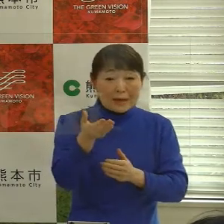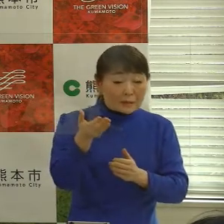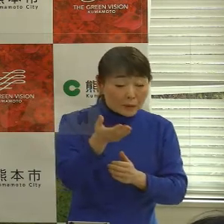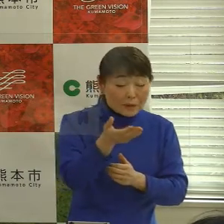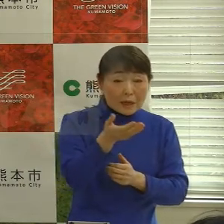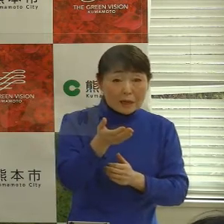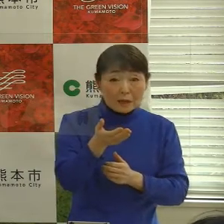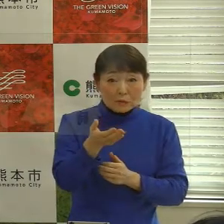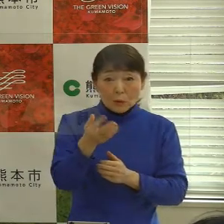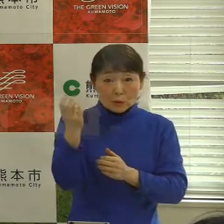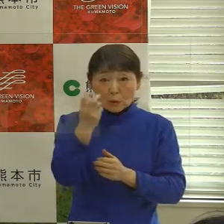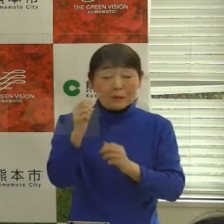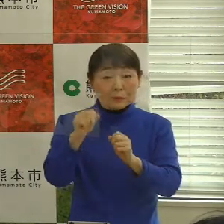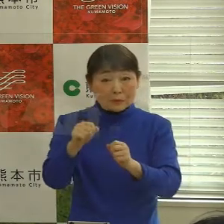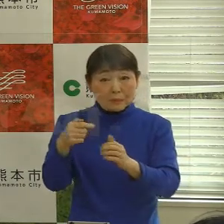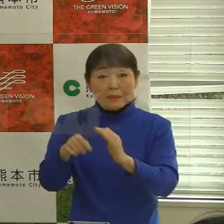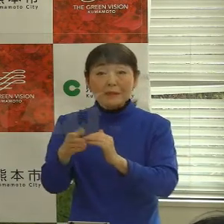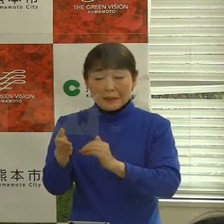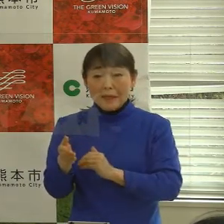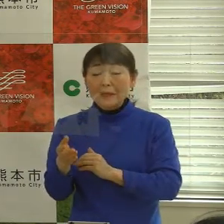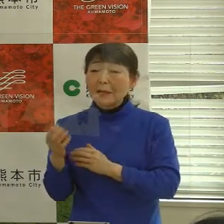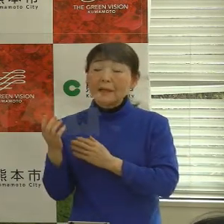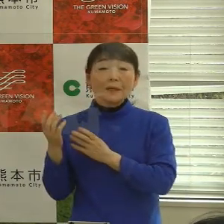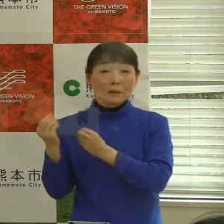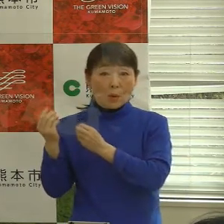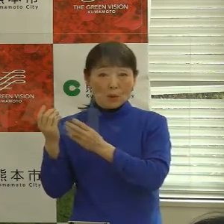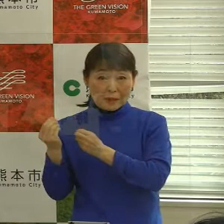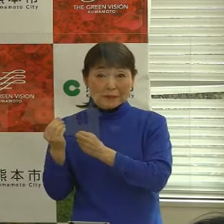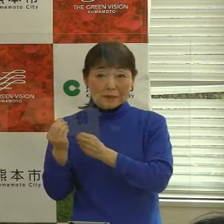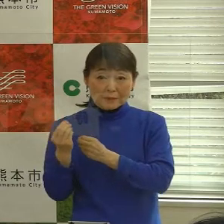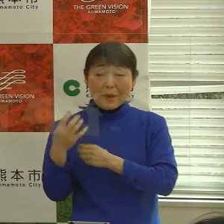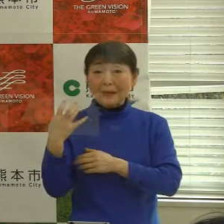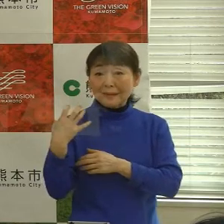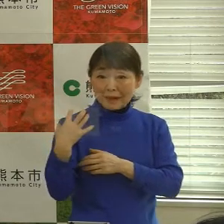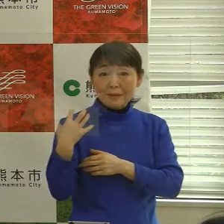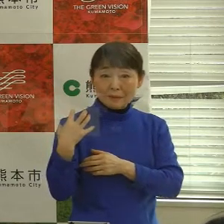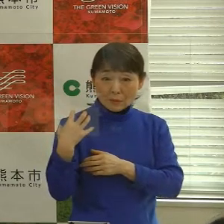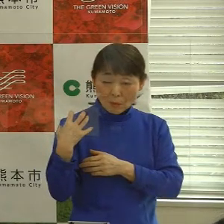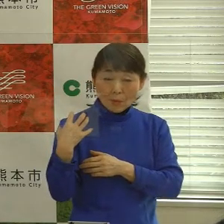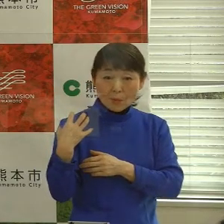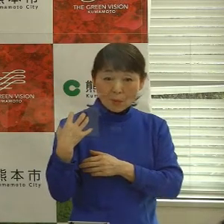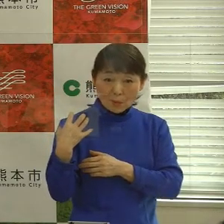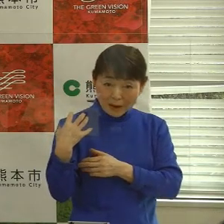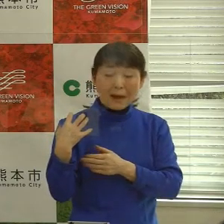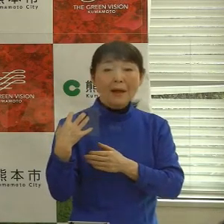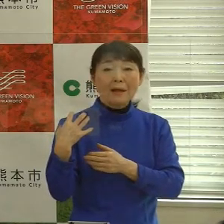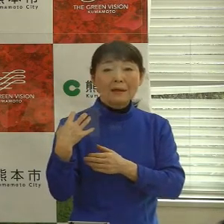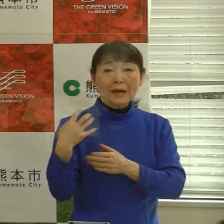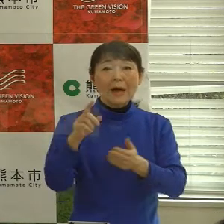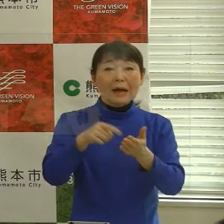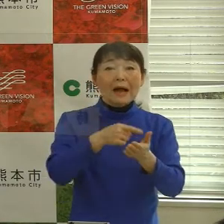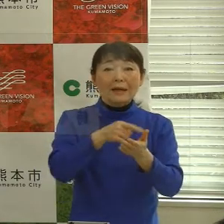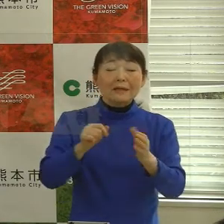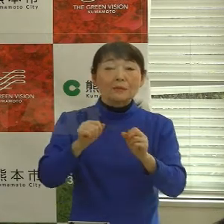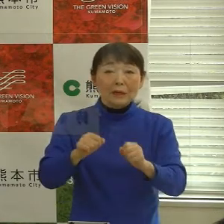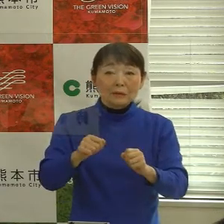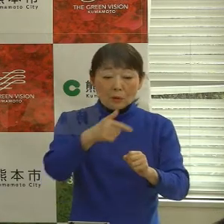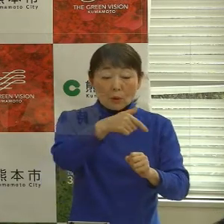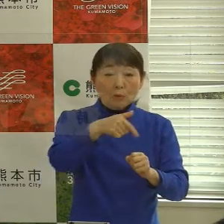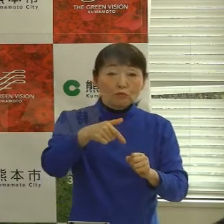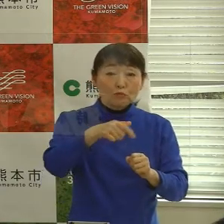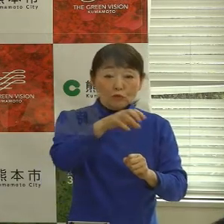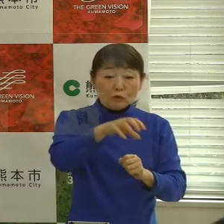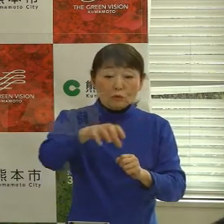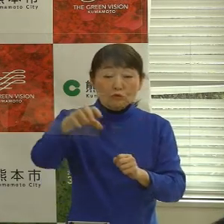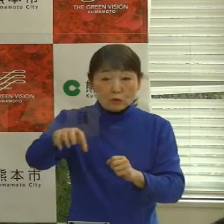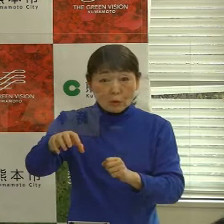という、はい、そうです。これはだから農水局とか担当がまたですね、関係してくるというふうに思います。それぞれの部署において